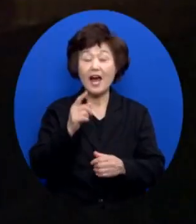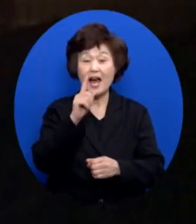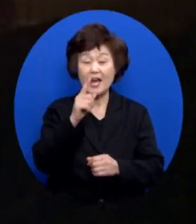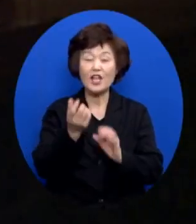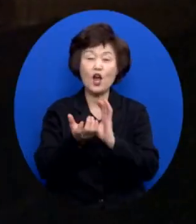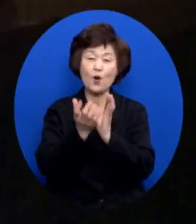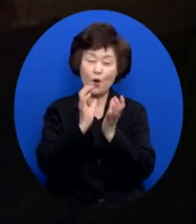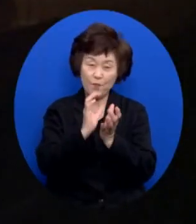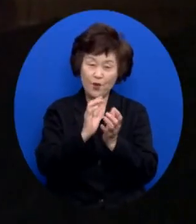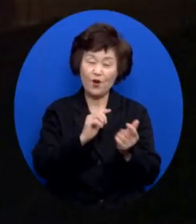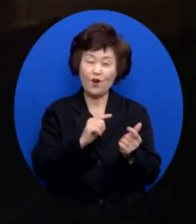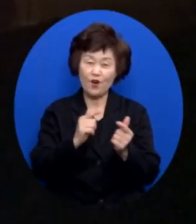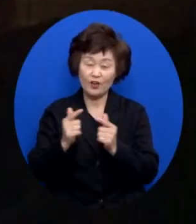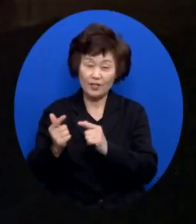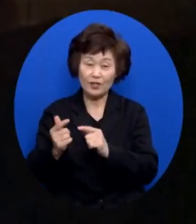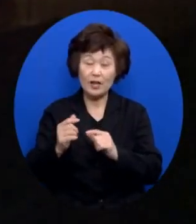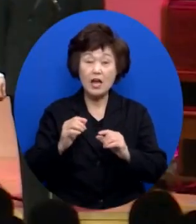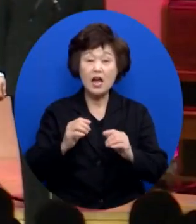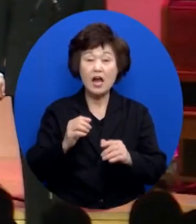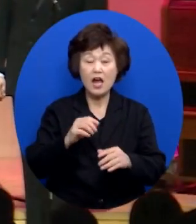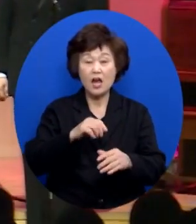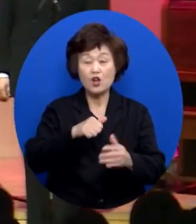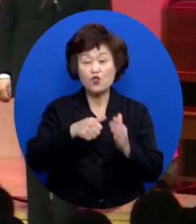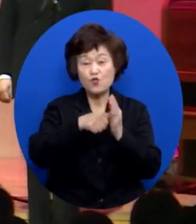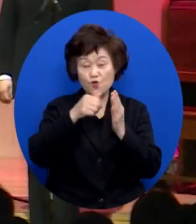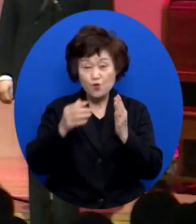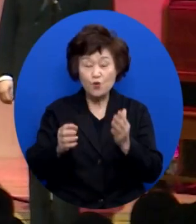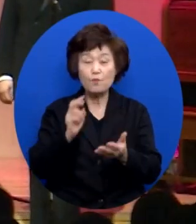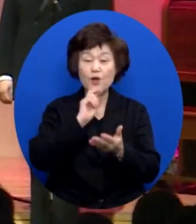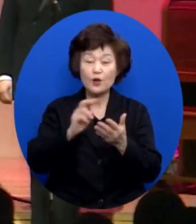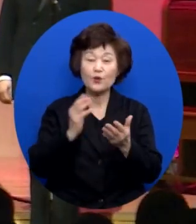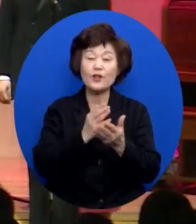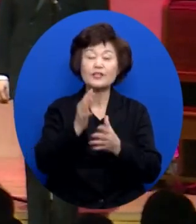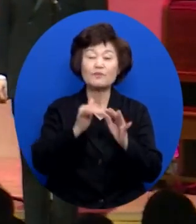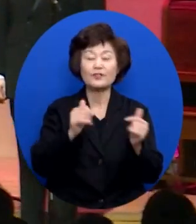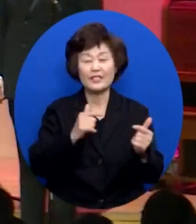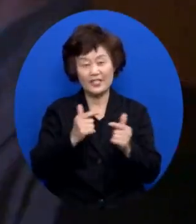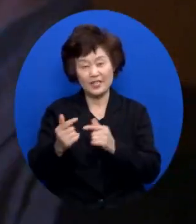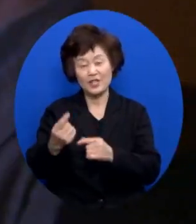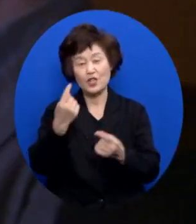향수, 못 잊어 등 국내 정상급 성악가들의 공연으로 진행됐습니다.